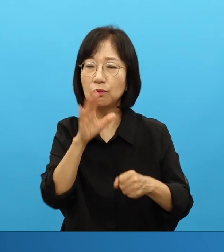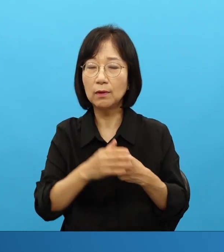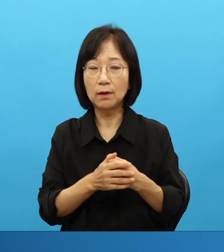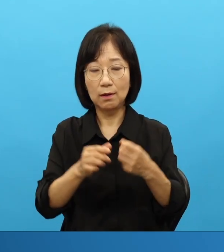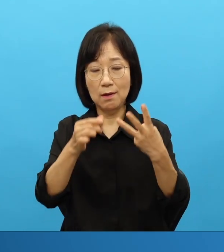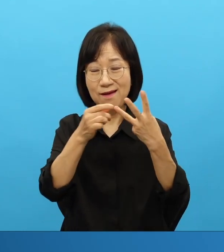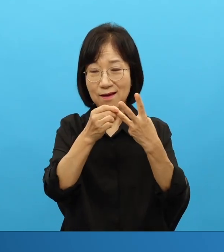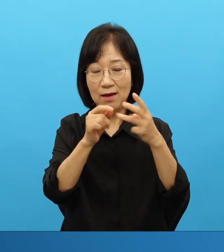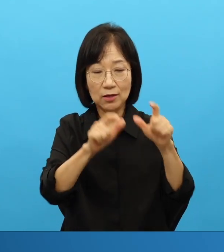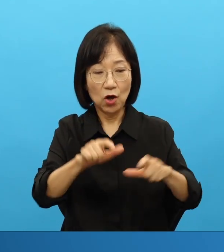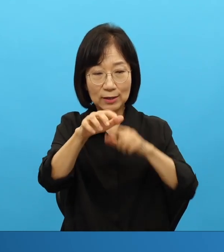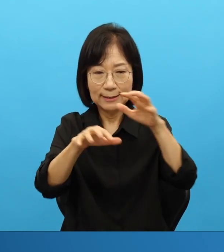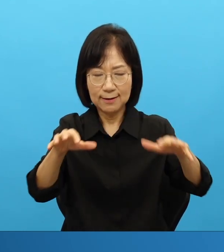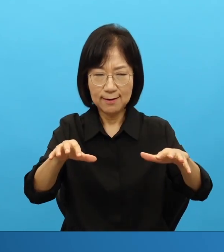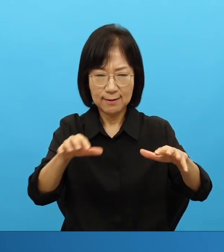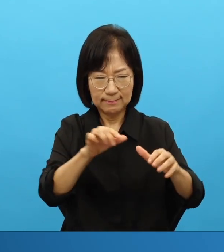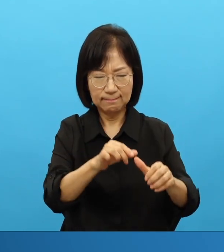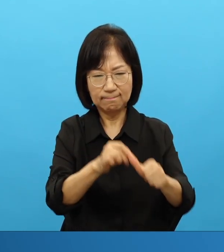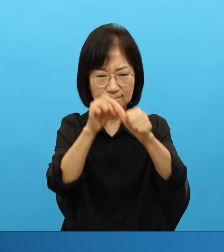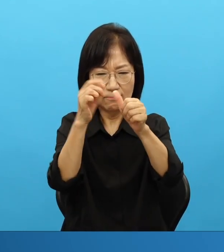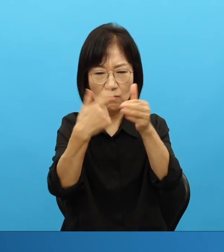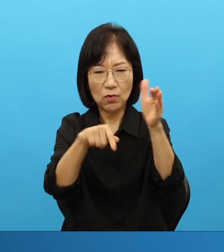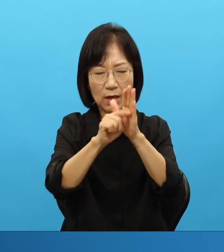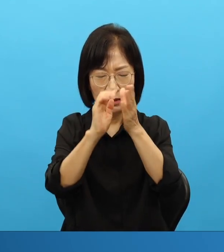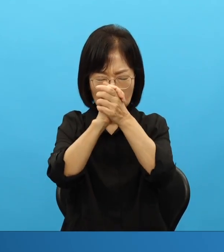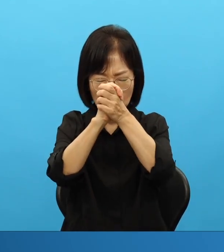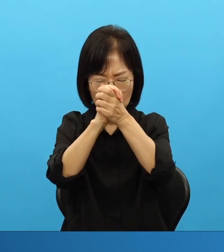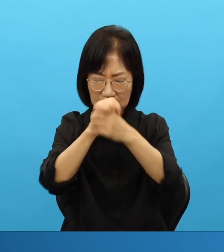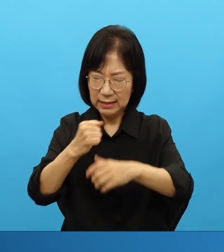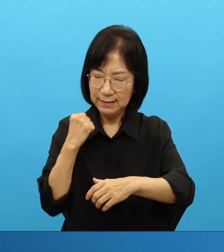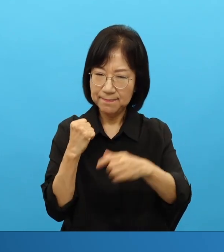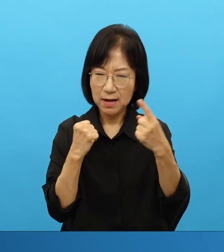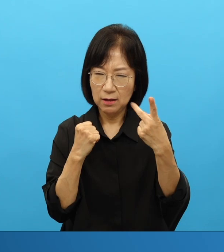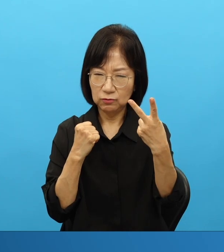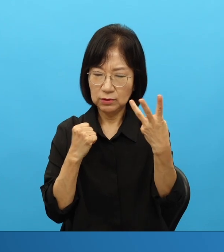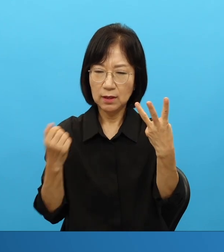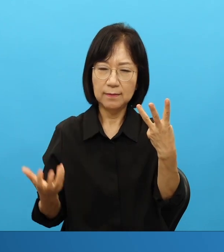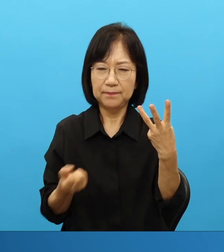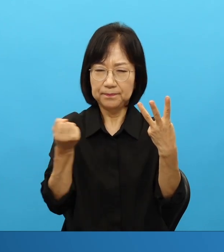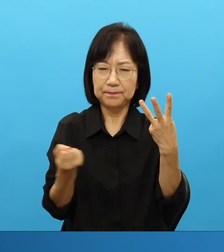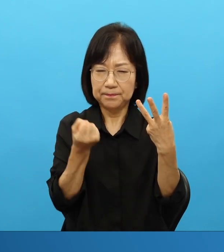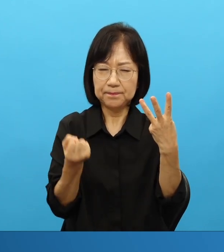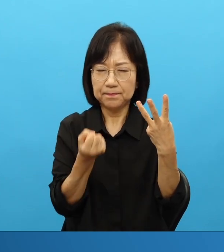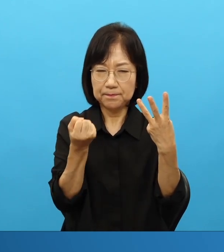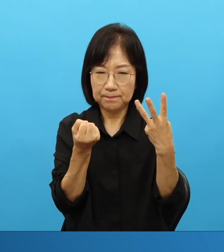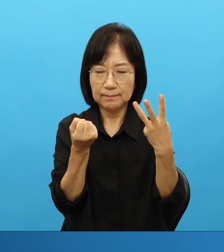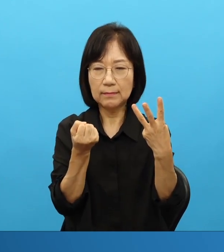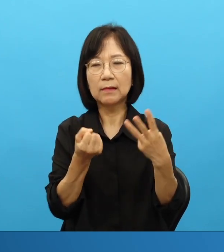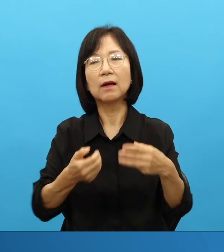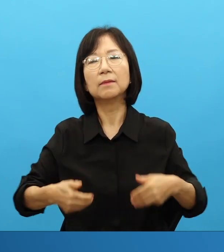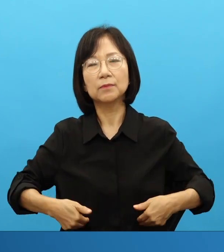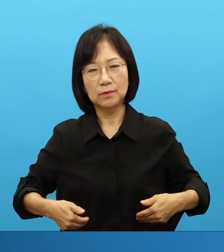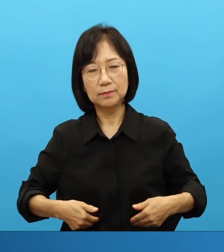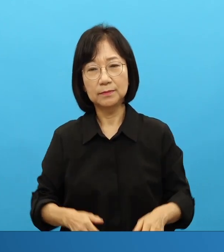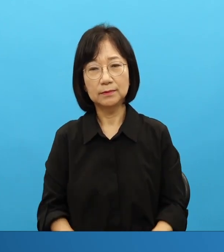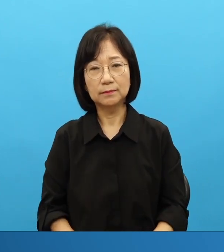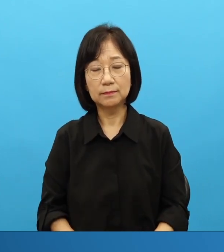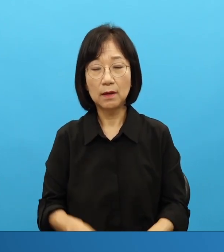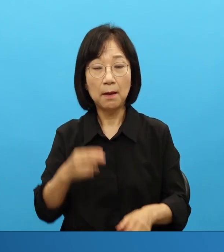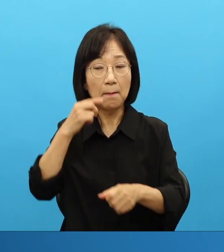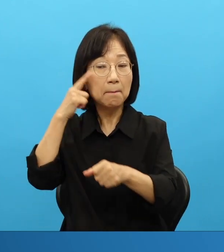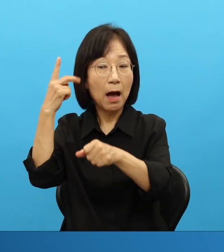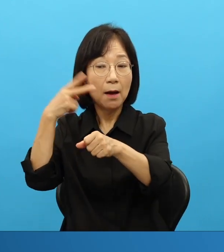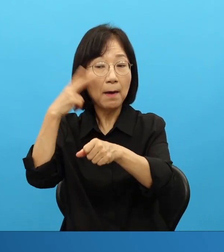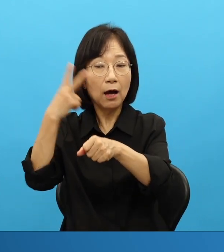살리는 기도입니다. 이걸 딱 가지고 와요. And wherever you go, you must pray the prayer to save the field. You must take this with you. 바울이 이걸 가지고 세계 복음을